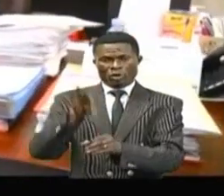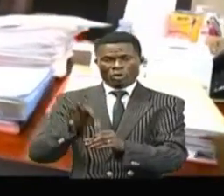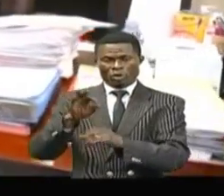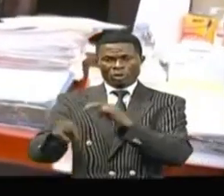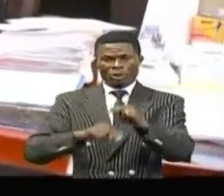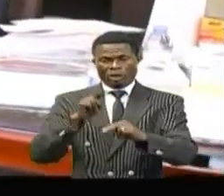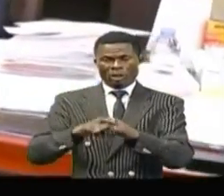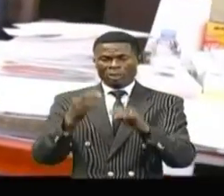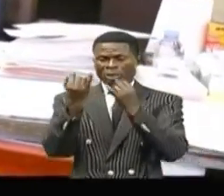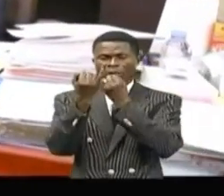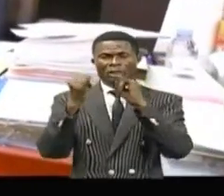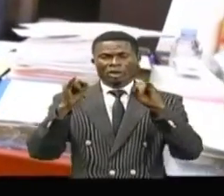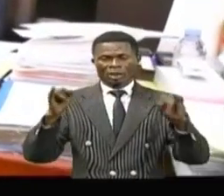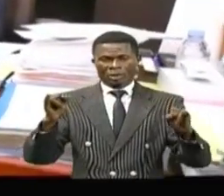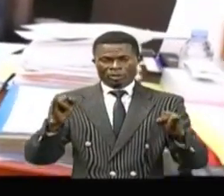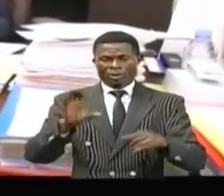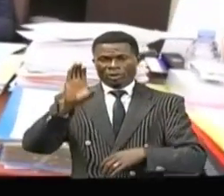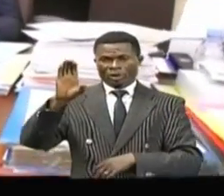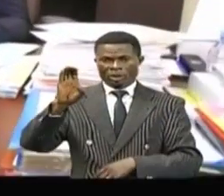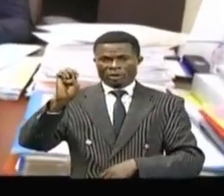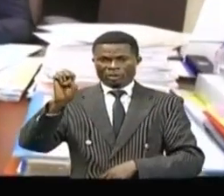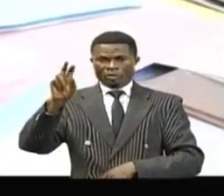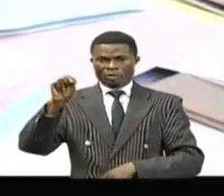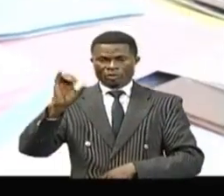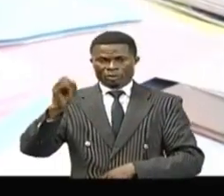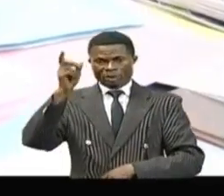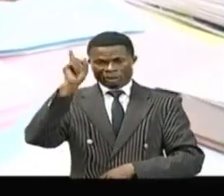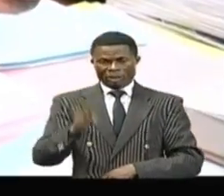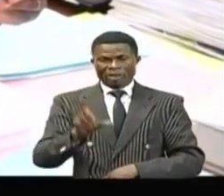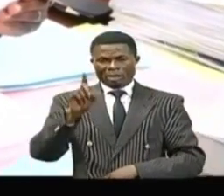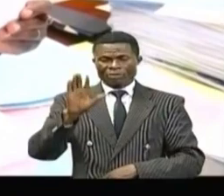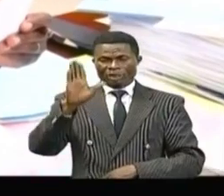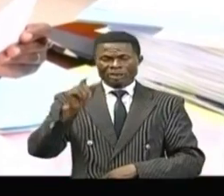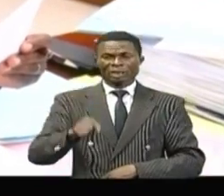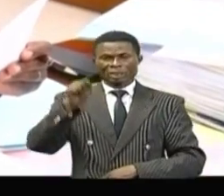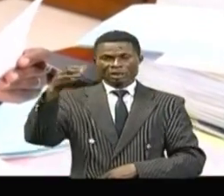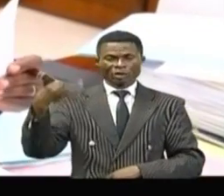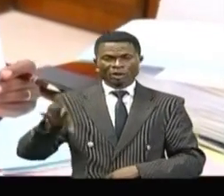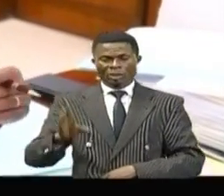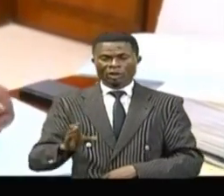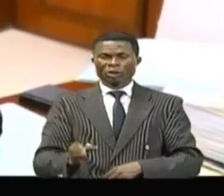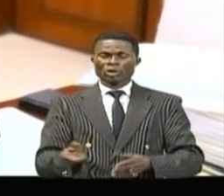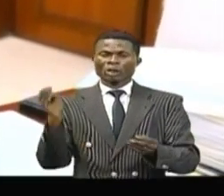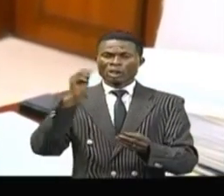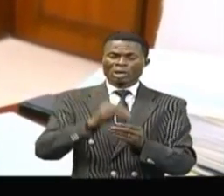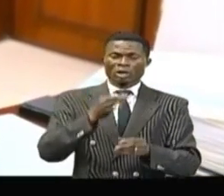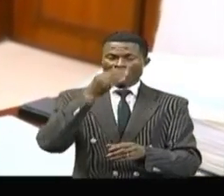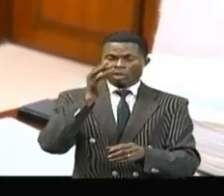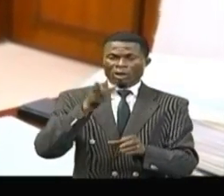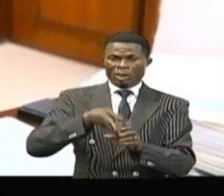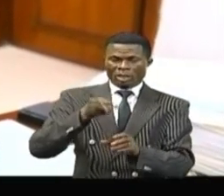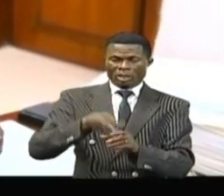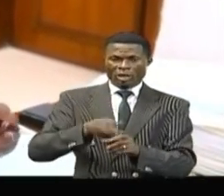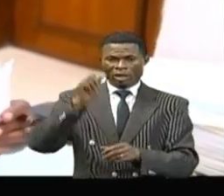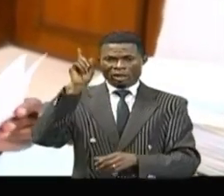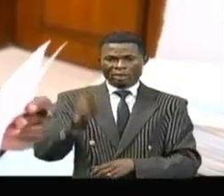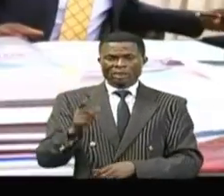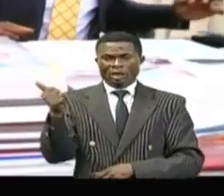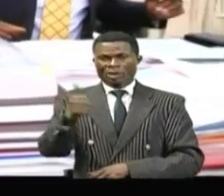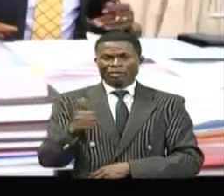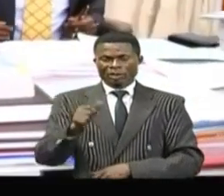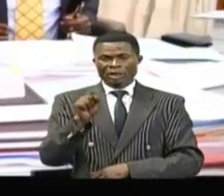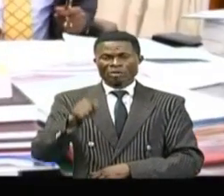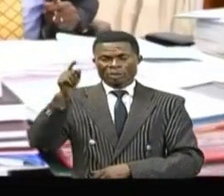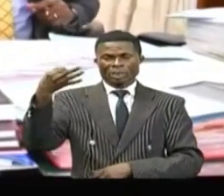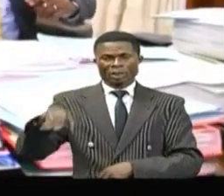nationale indépendante de 125 milliards de francs congolais et la subvention pétrolière évaluée à 121 milliards de francs